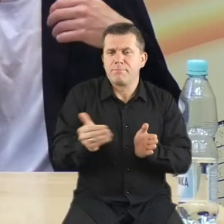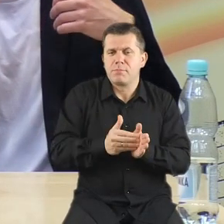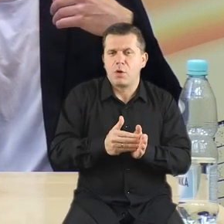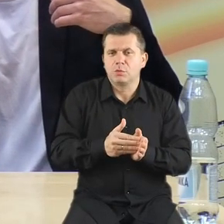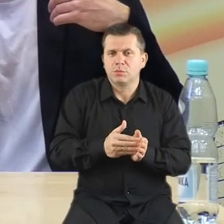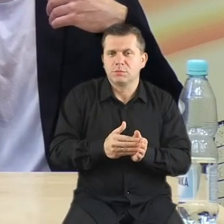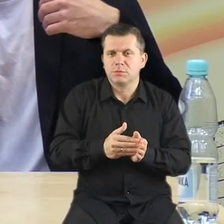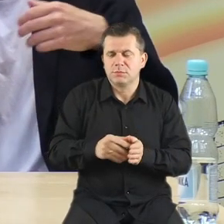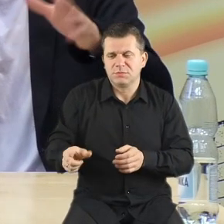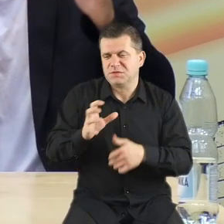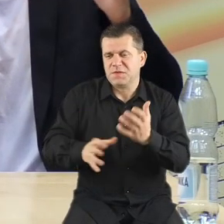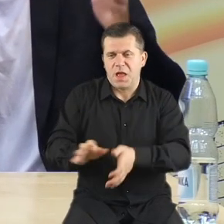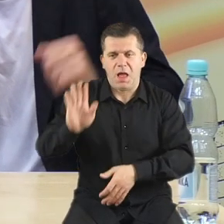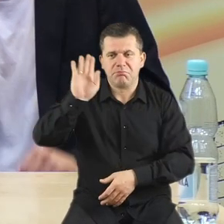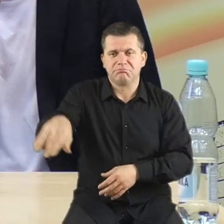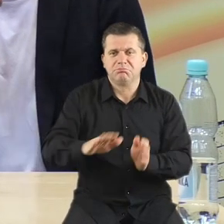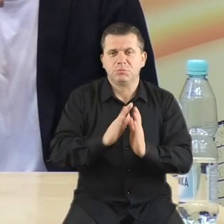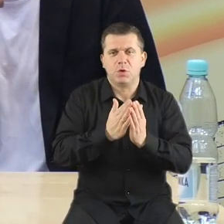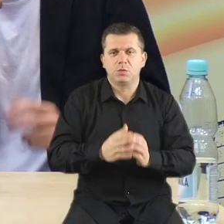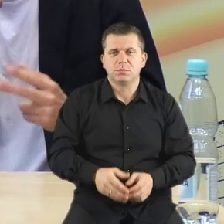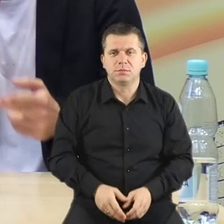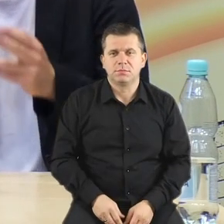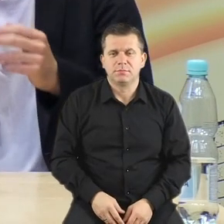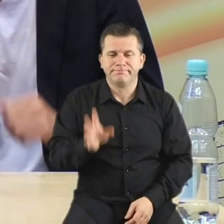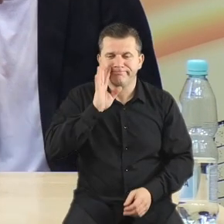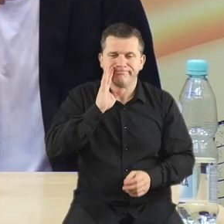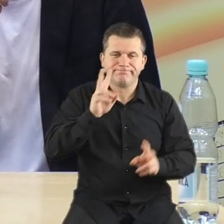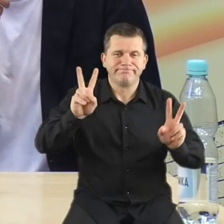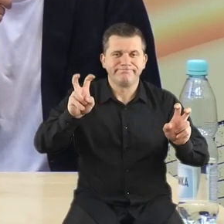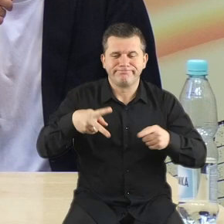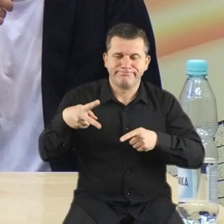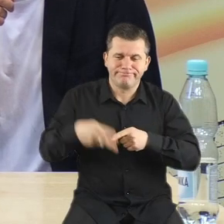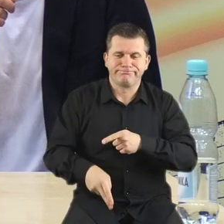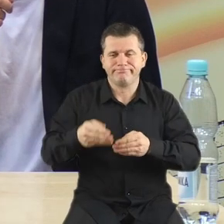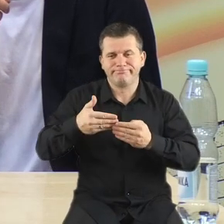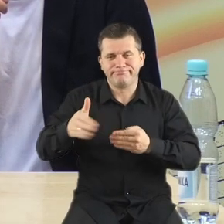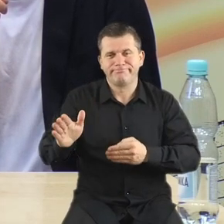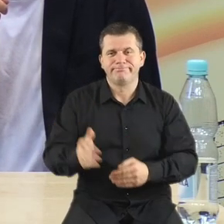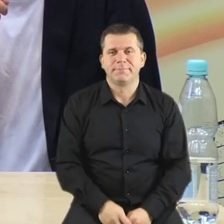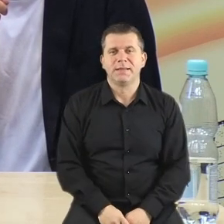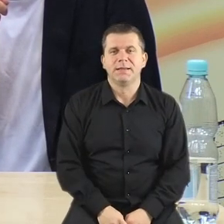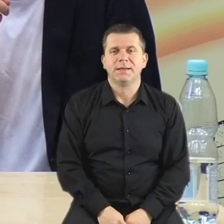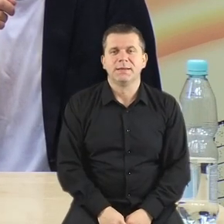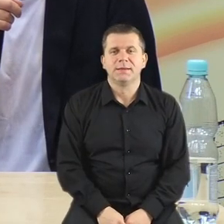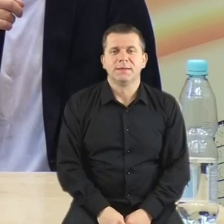Musi bronić się samo. Idzie w świat, ucina tą pępowinę z autorem.